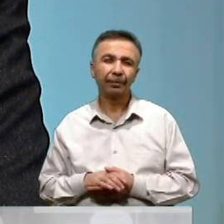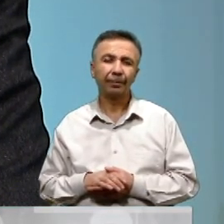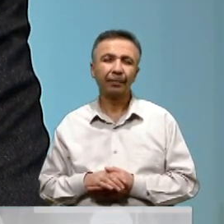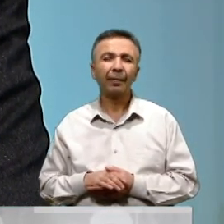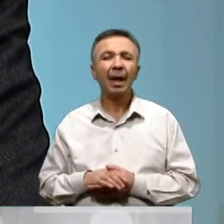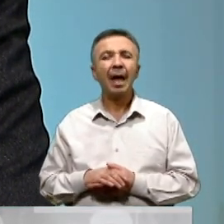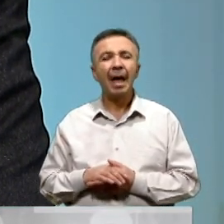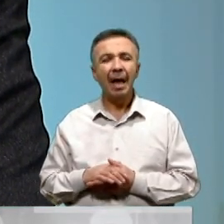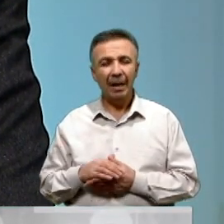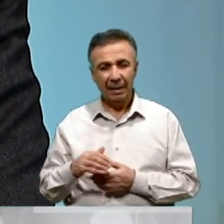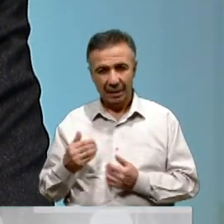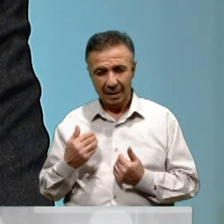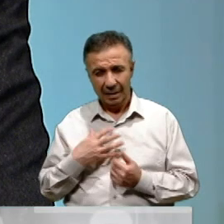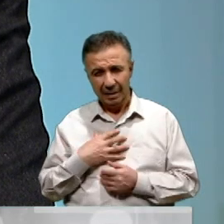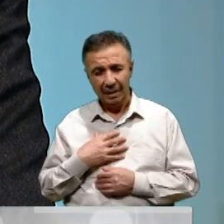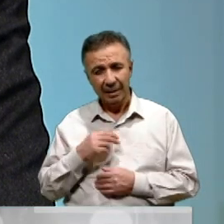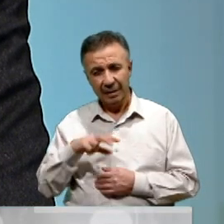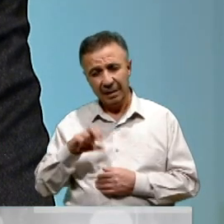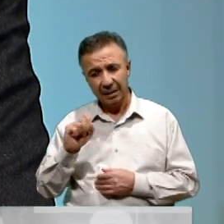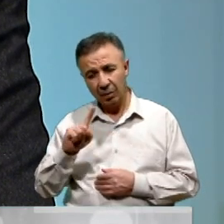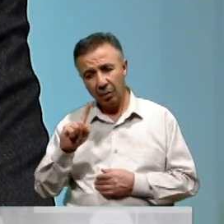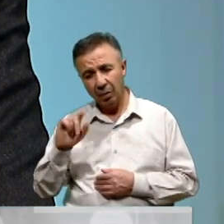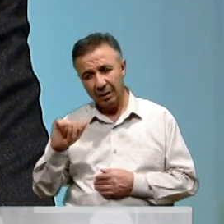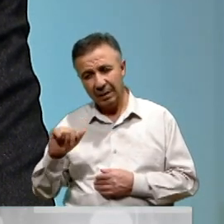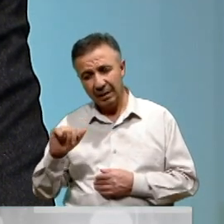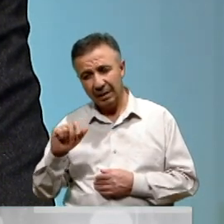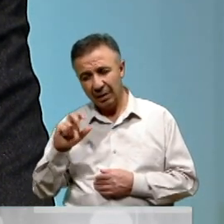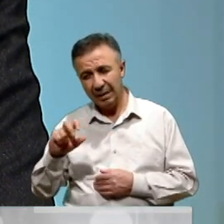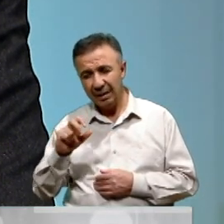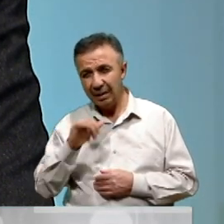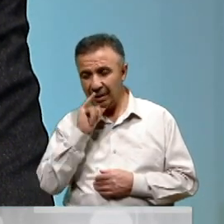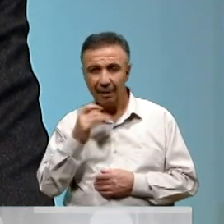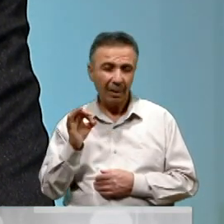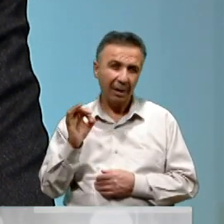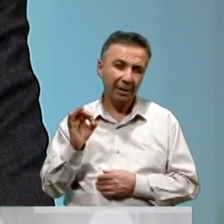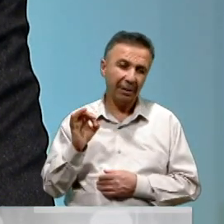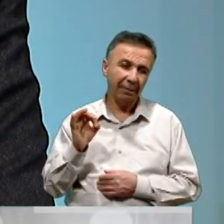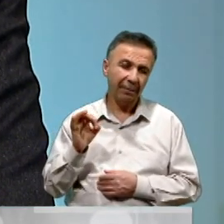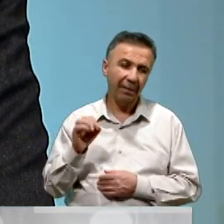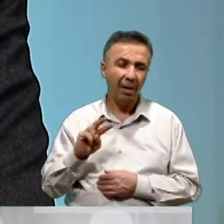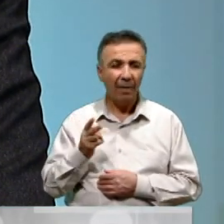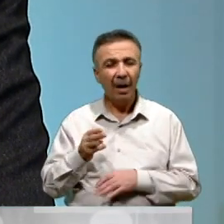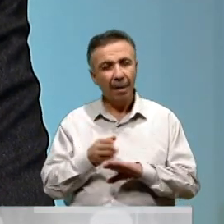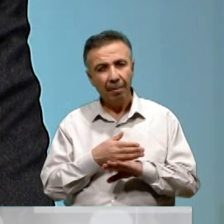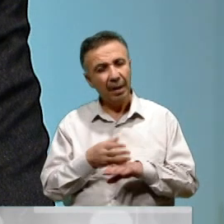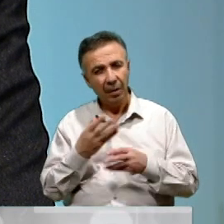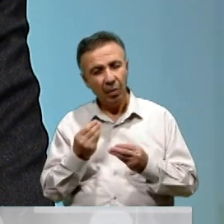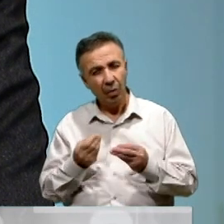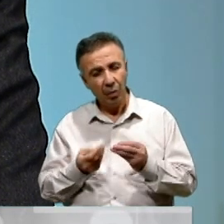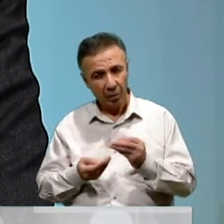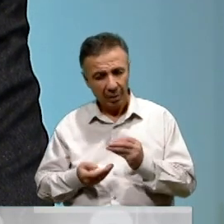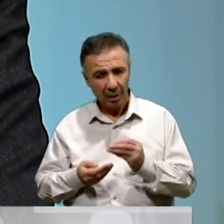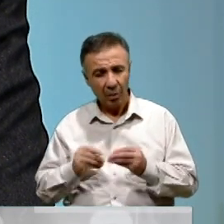Elinde 80.18 gram altın veya değerinde nami malı olup da üzerinden bir